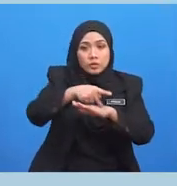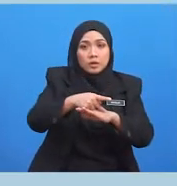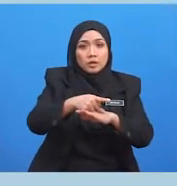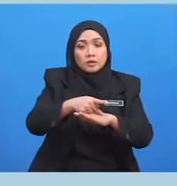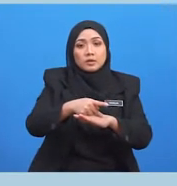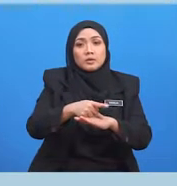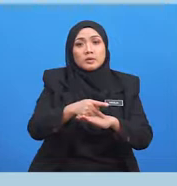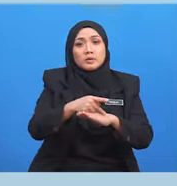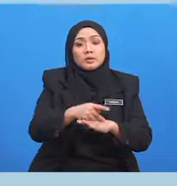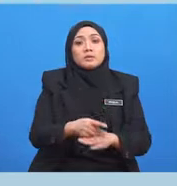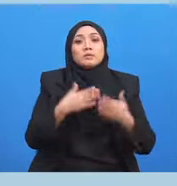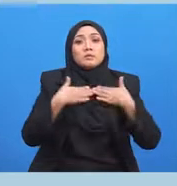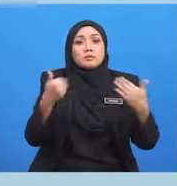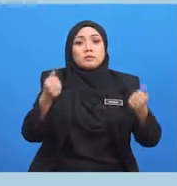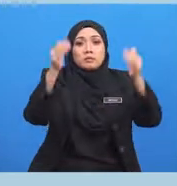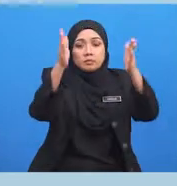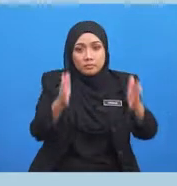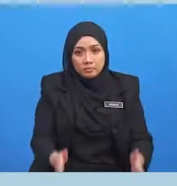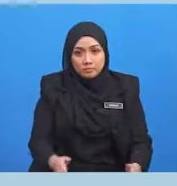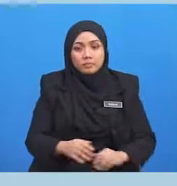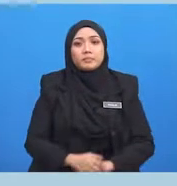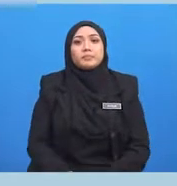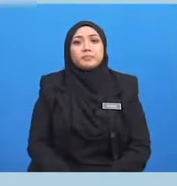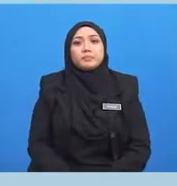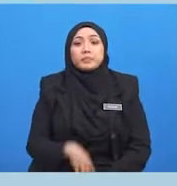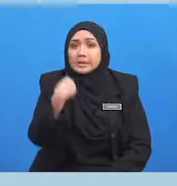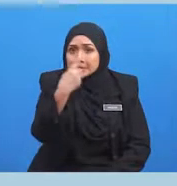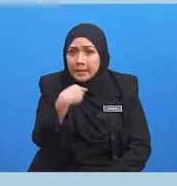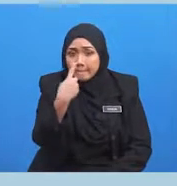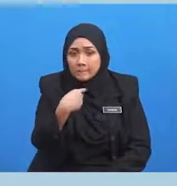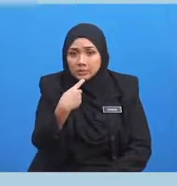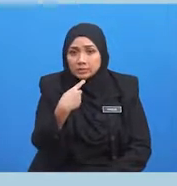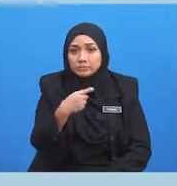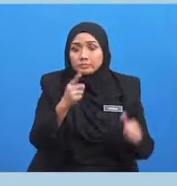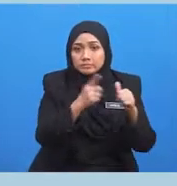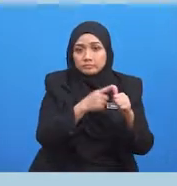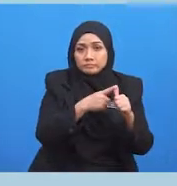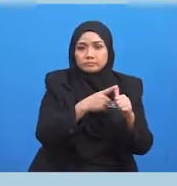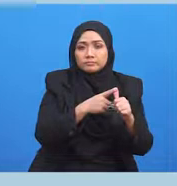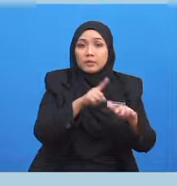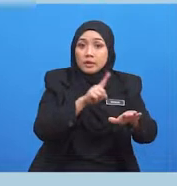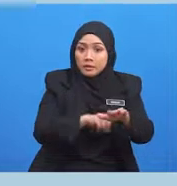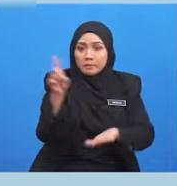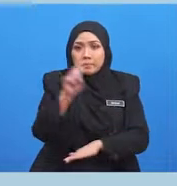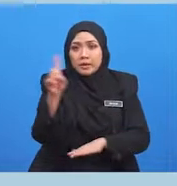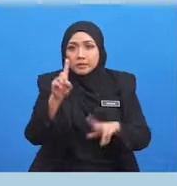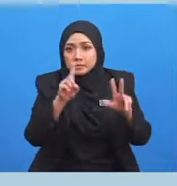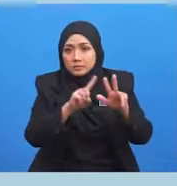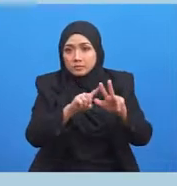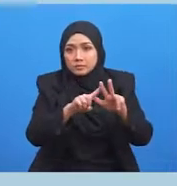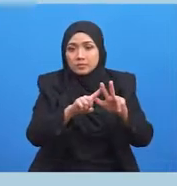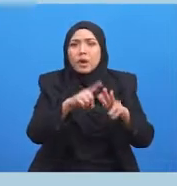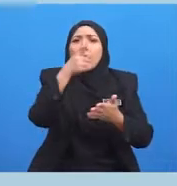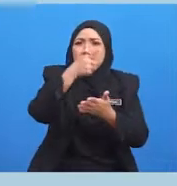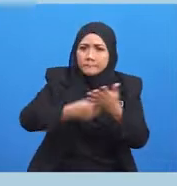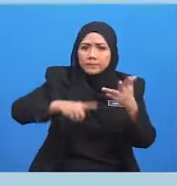Untuk pengenalan situasi, siapa, di mana, apa,